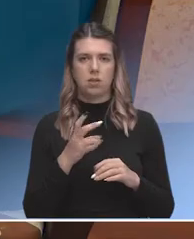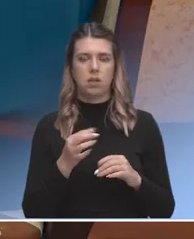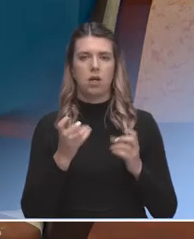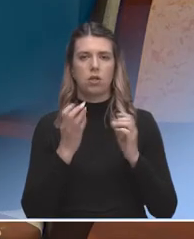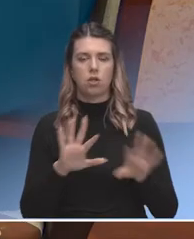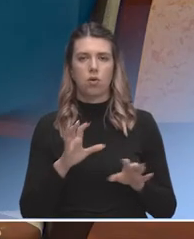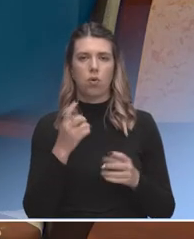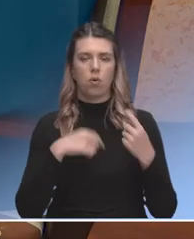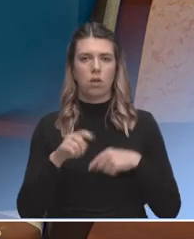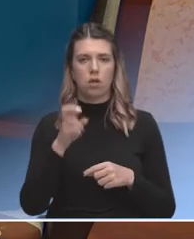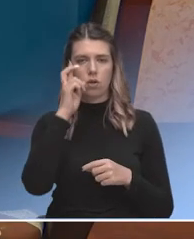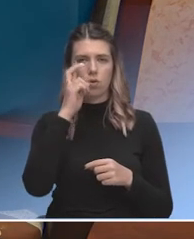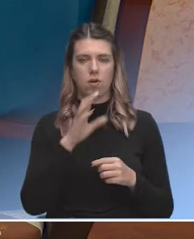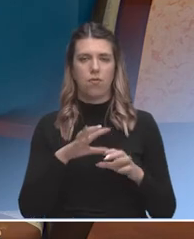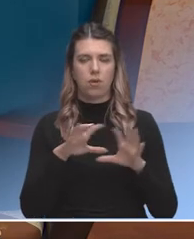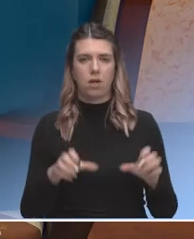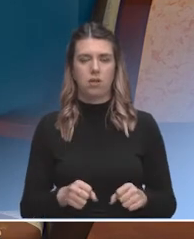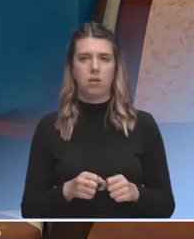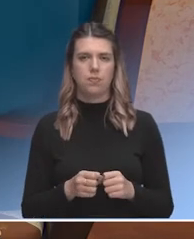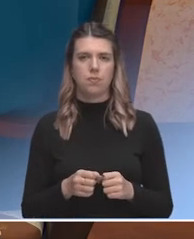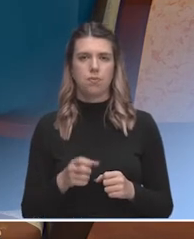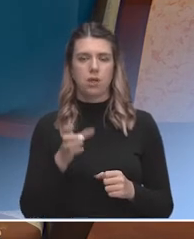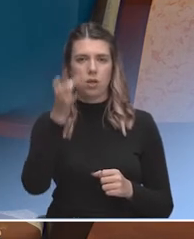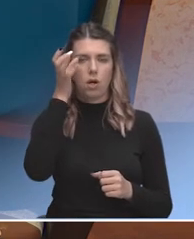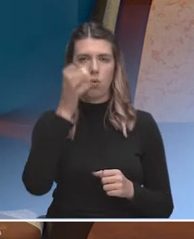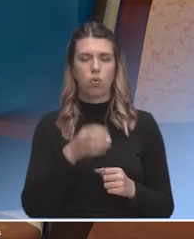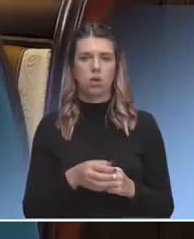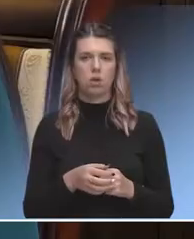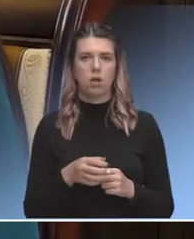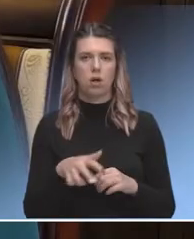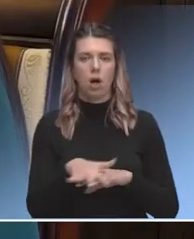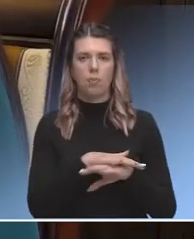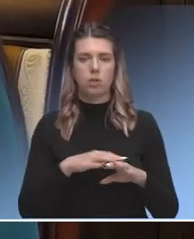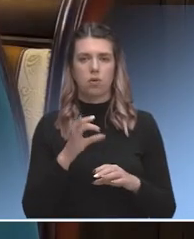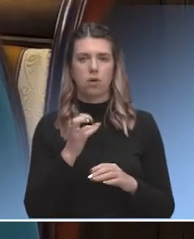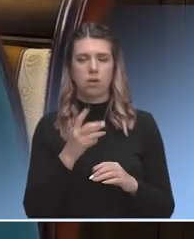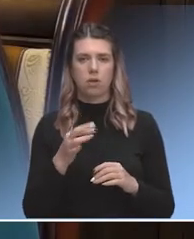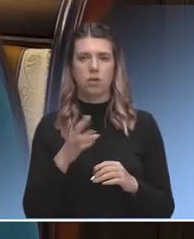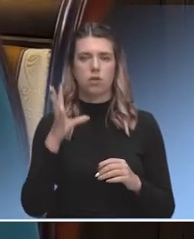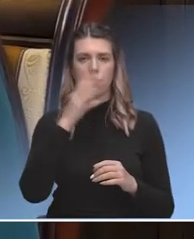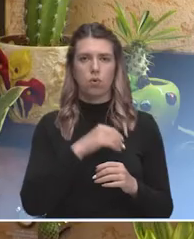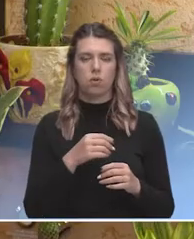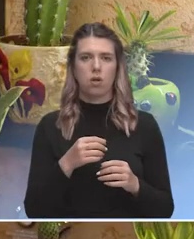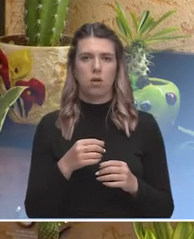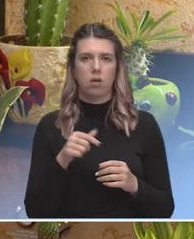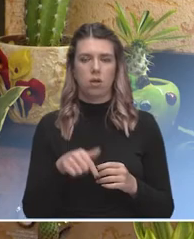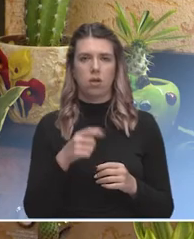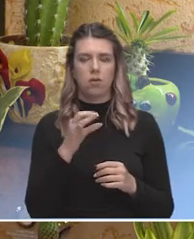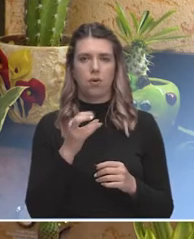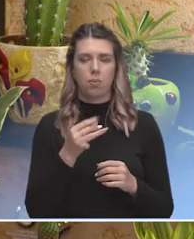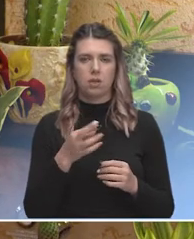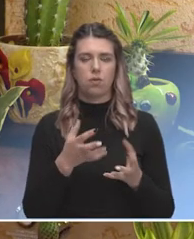населения. Не только органы государственной власти, наука, общественные организации смогут воспользоваться